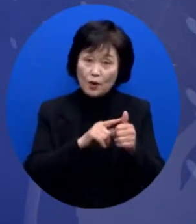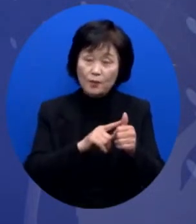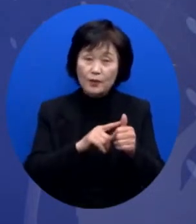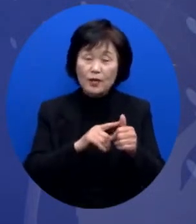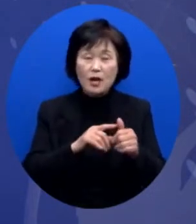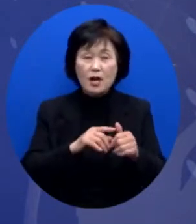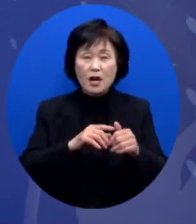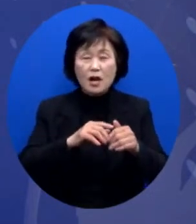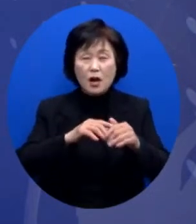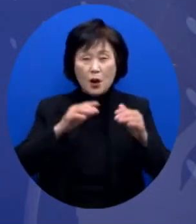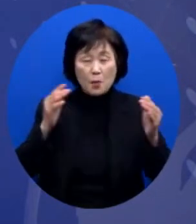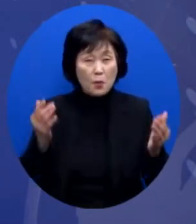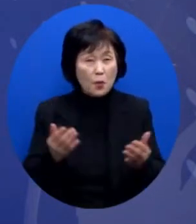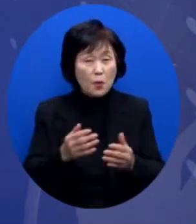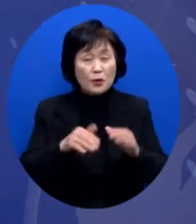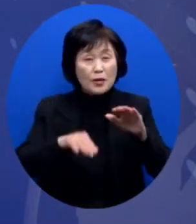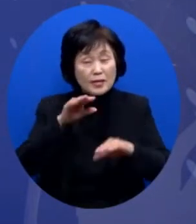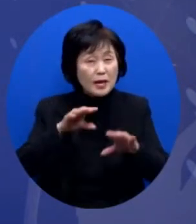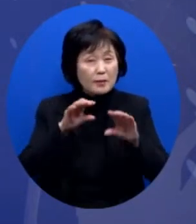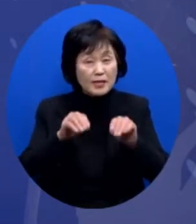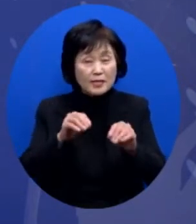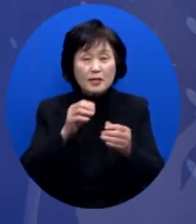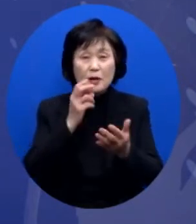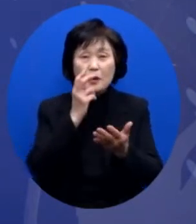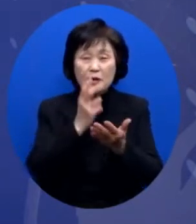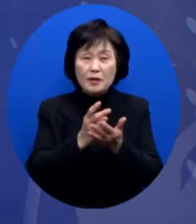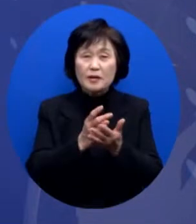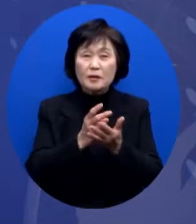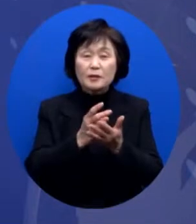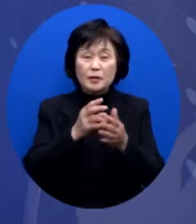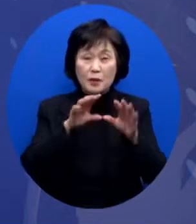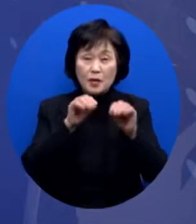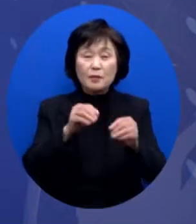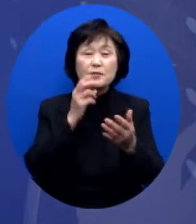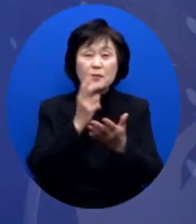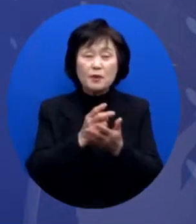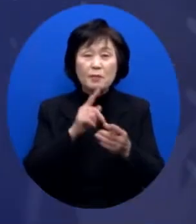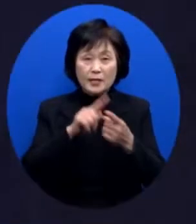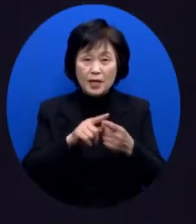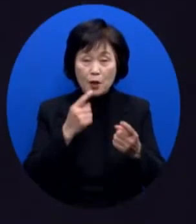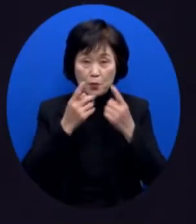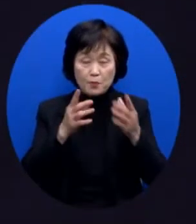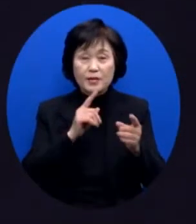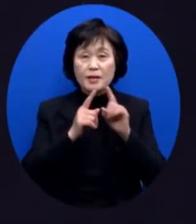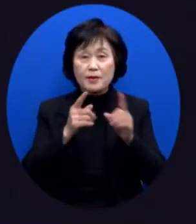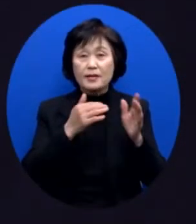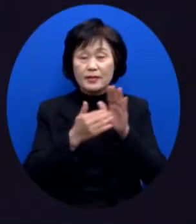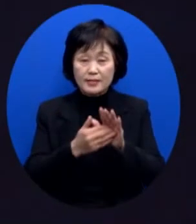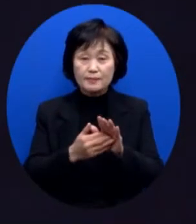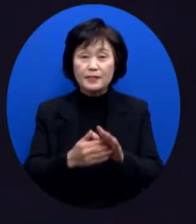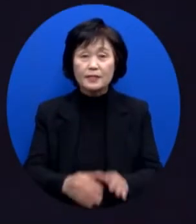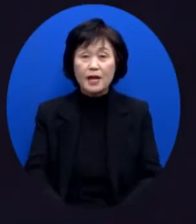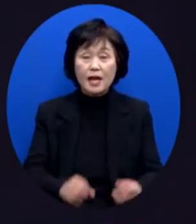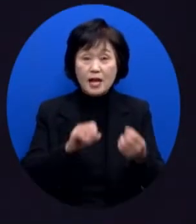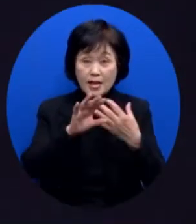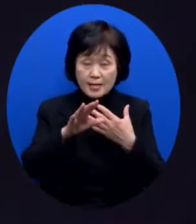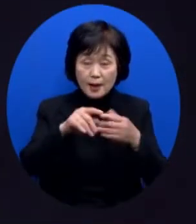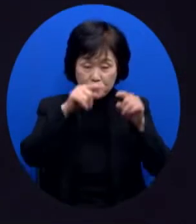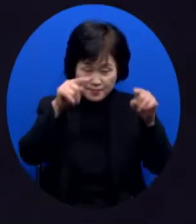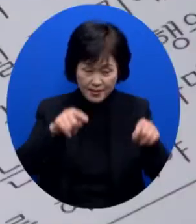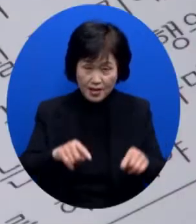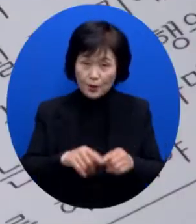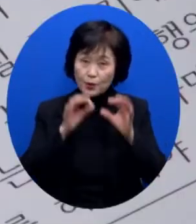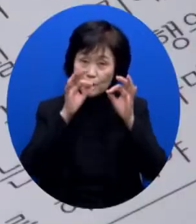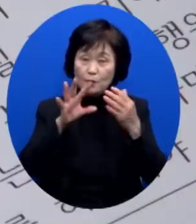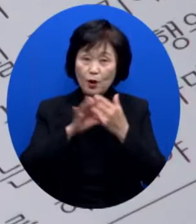차별금지법 제정에 반대 하다는 입장을 분명히 밝혔습니다 한국 기독교 공공정책 협의회 앞으로 보낸 답변서에서 에